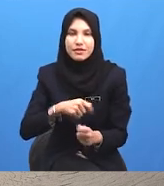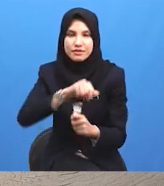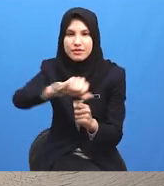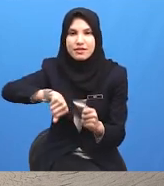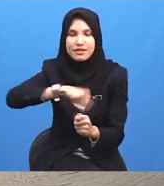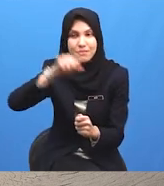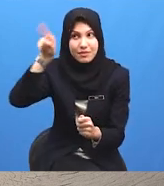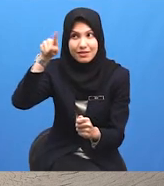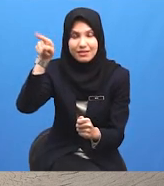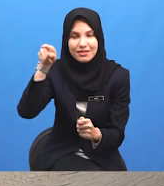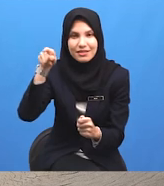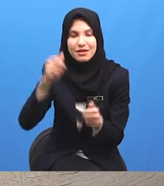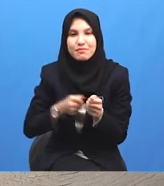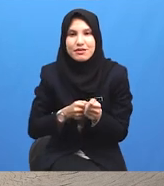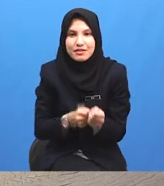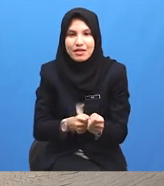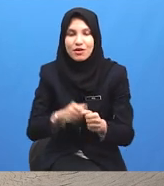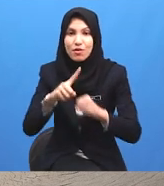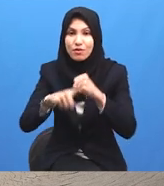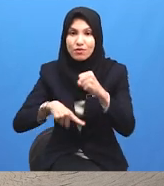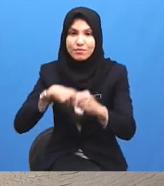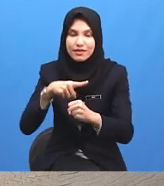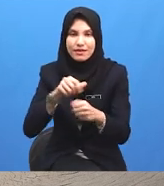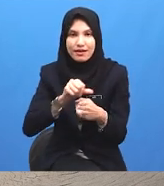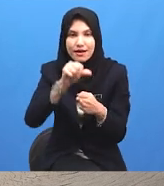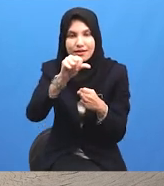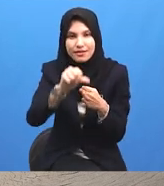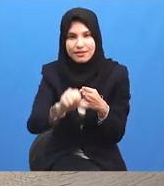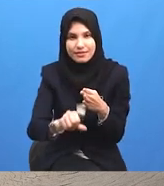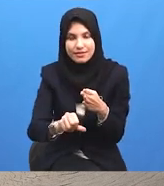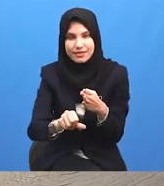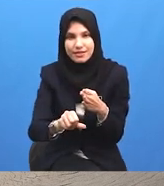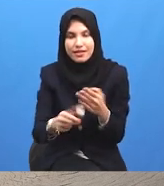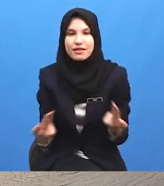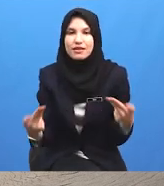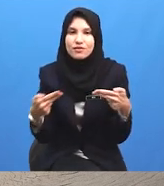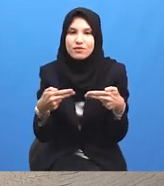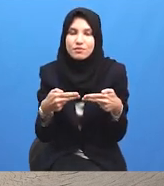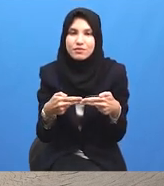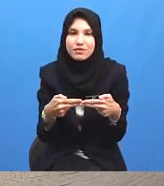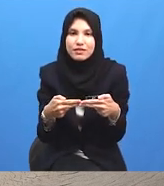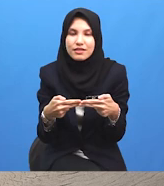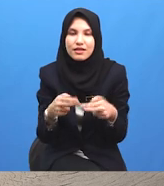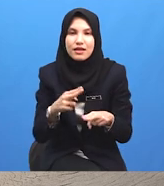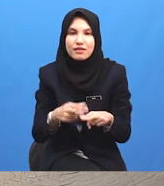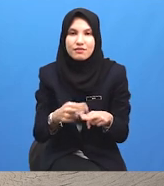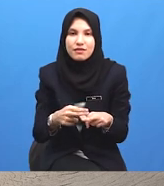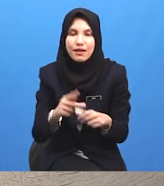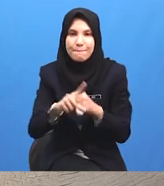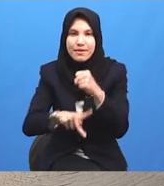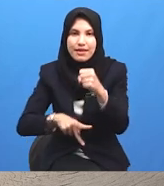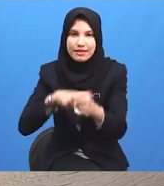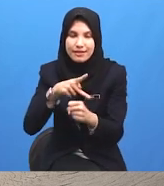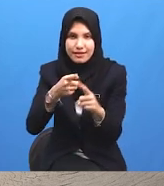orbit. Akhir sekali, kita dapat menghubungkait kedudukan planet dari matahari